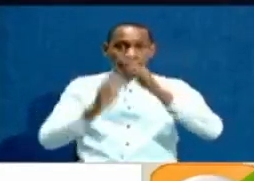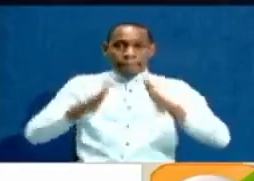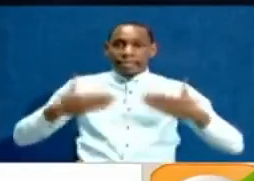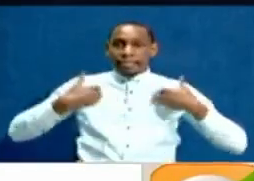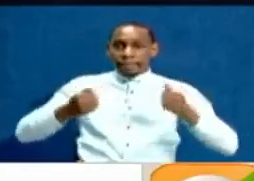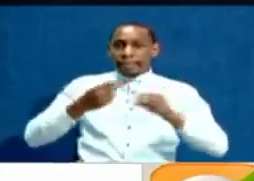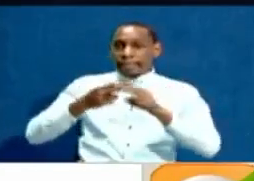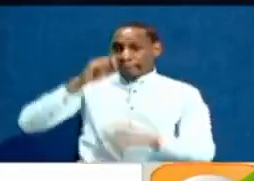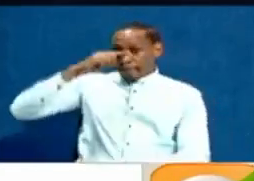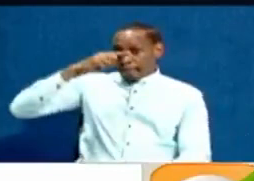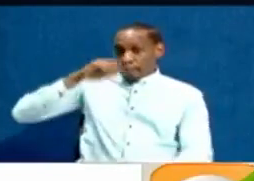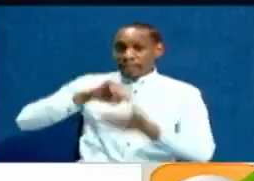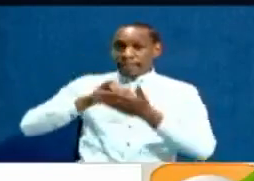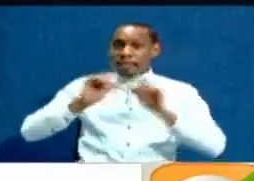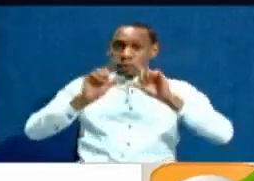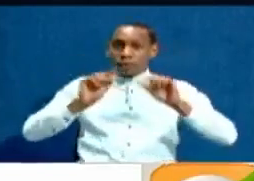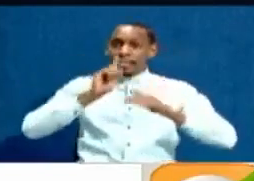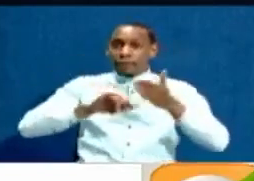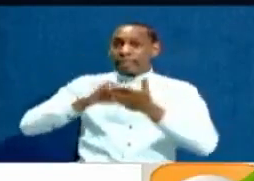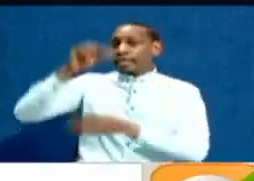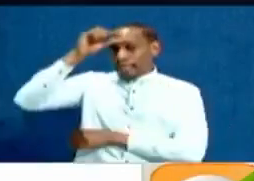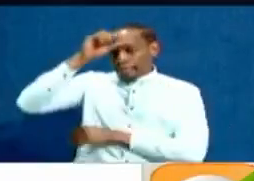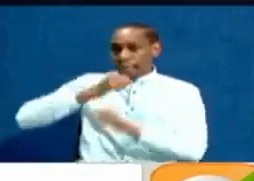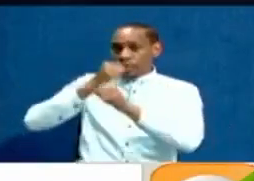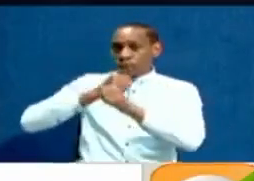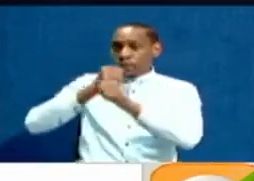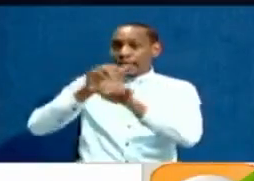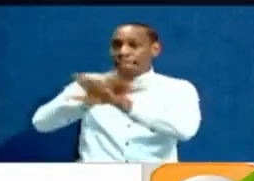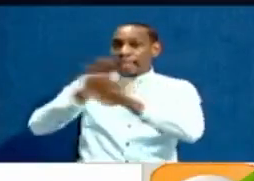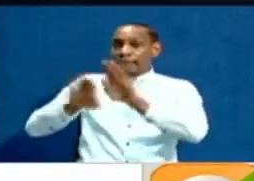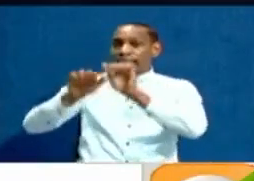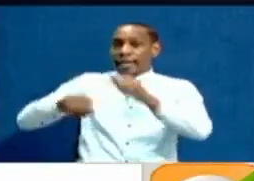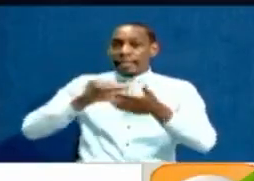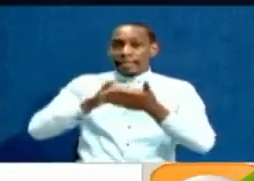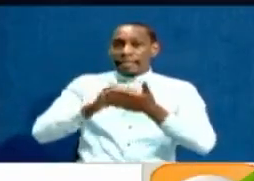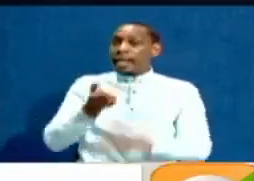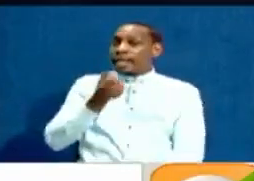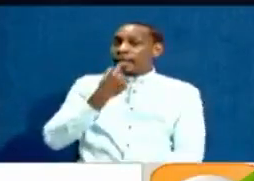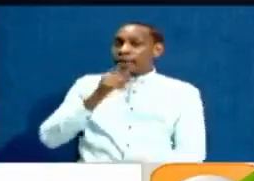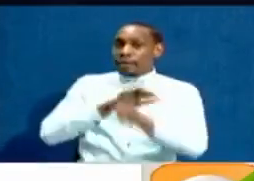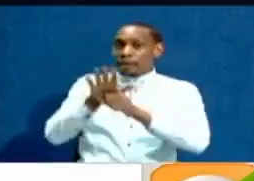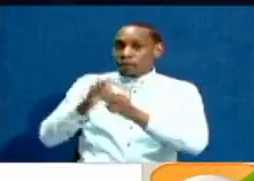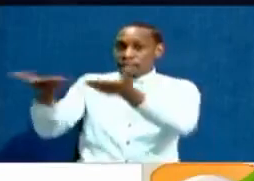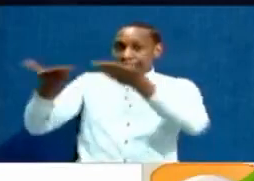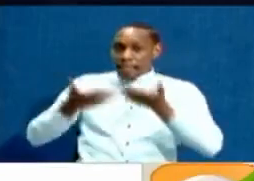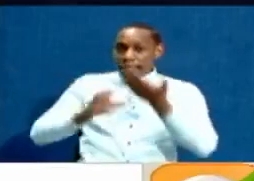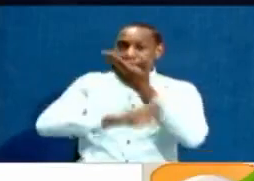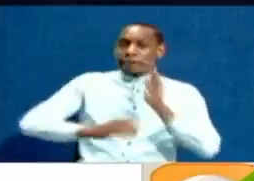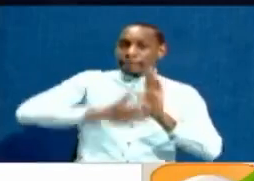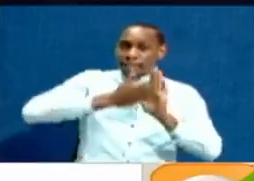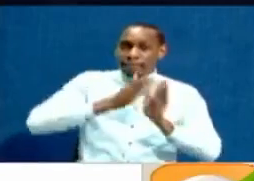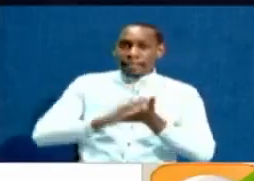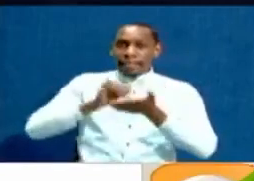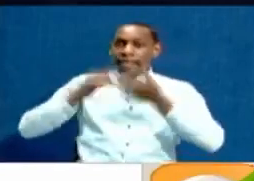wa Afya Mutahi Kagwe, anayesema kuwa serikali inafanya juu chini kuhakikisha chanjo hiyo inafika nchini haraka.